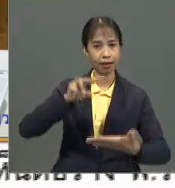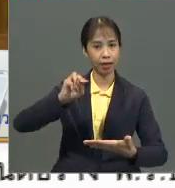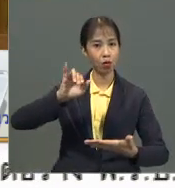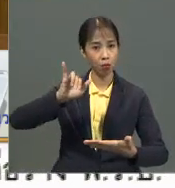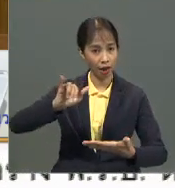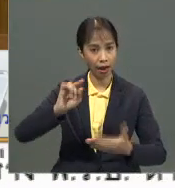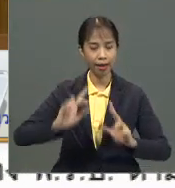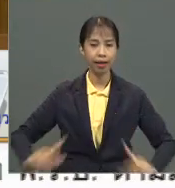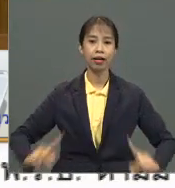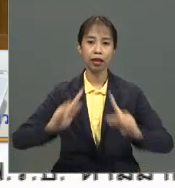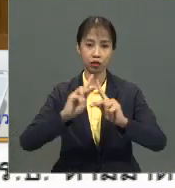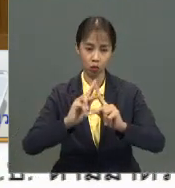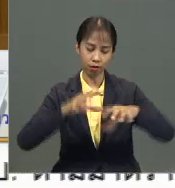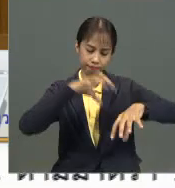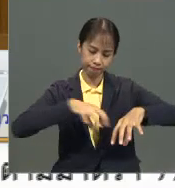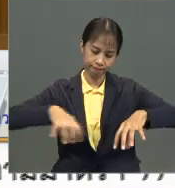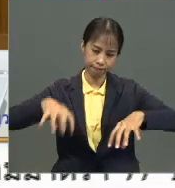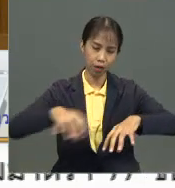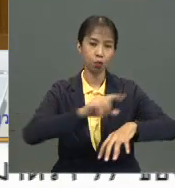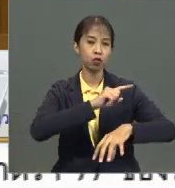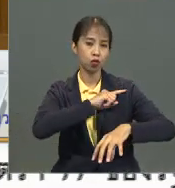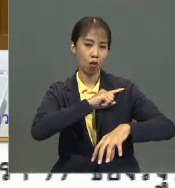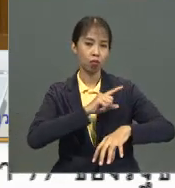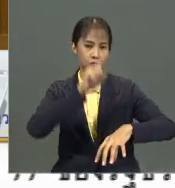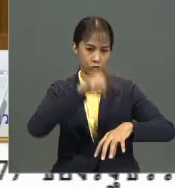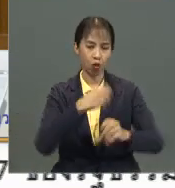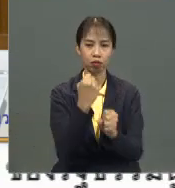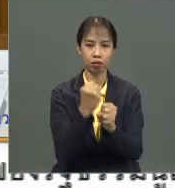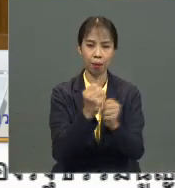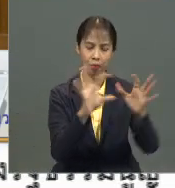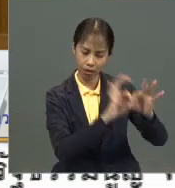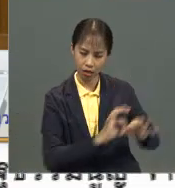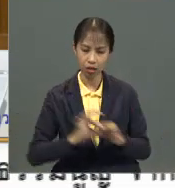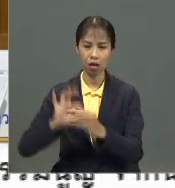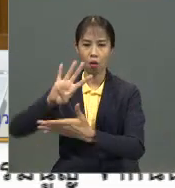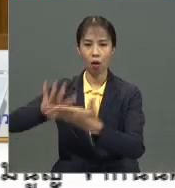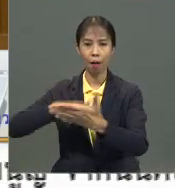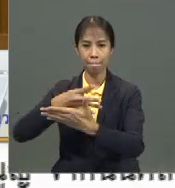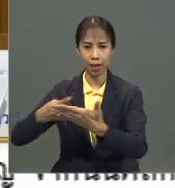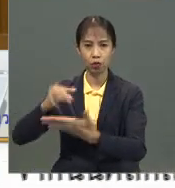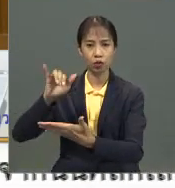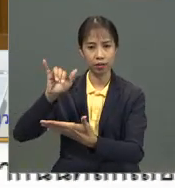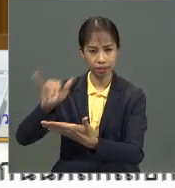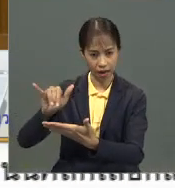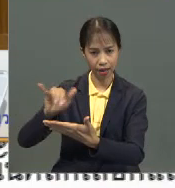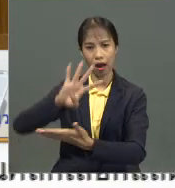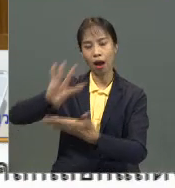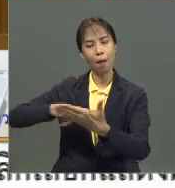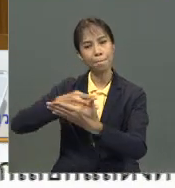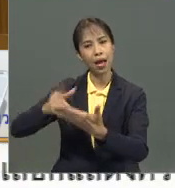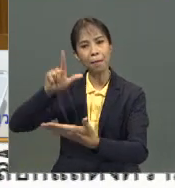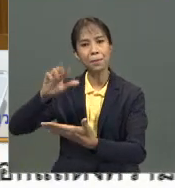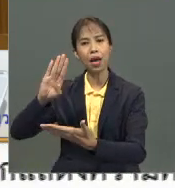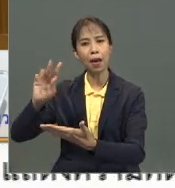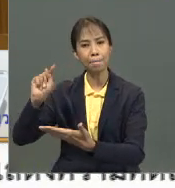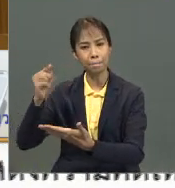งและหน่วยรับงบประมาณต่างๆจะต้องดำเนินการให้สอดคล้องกับยุทธศาสตร์ชาติแผนแม่บทภายใต้ยุทธศาสตร์ชาติแผนพัฒนาเศรษ